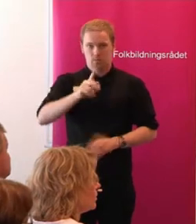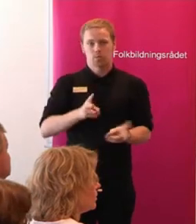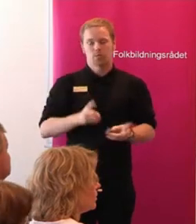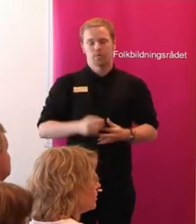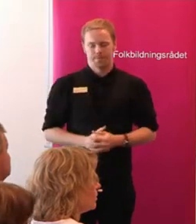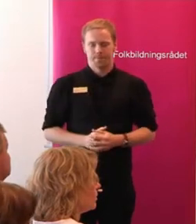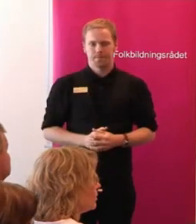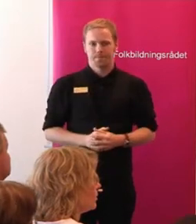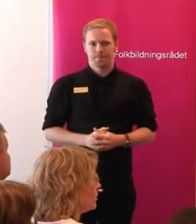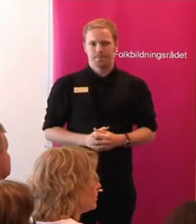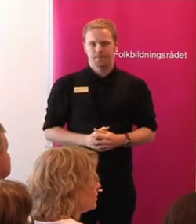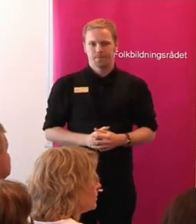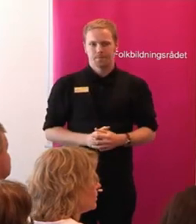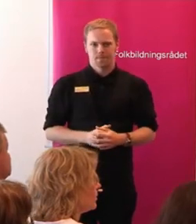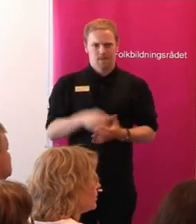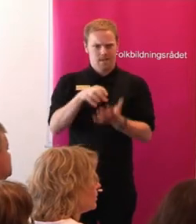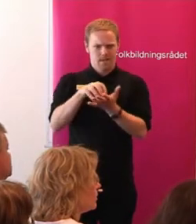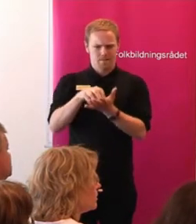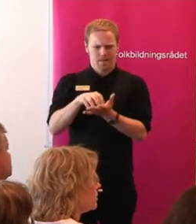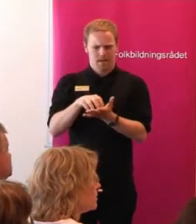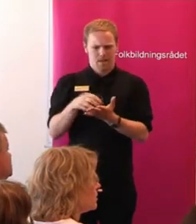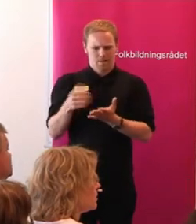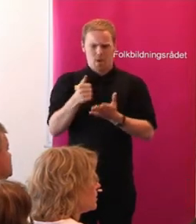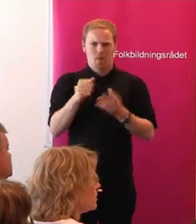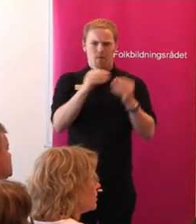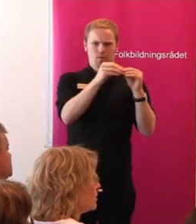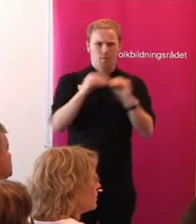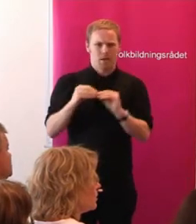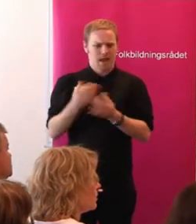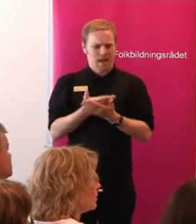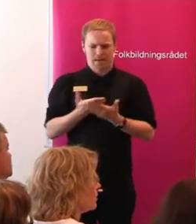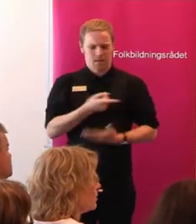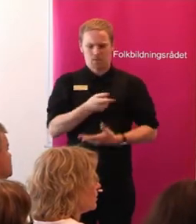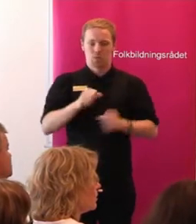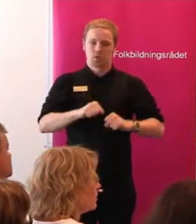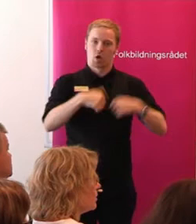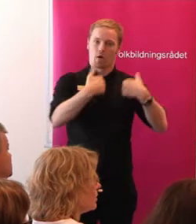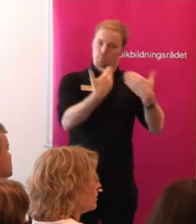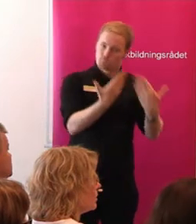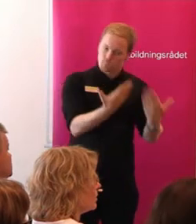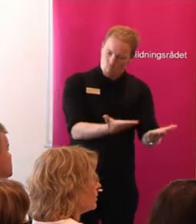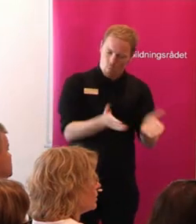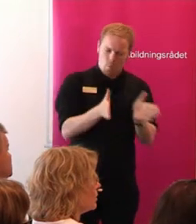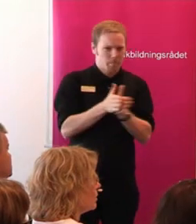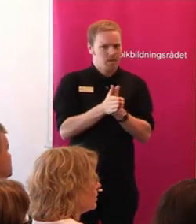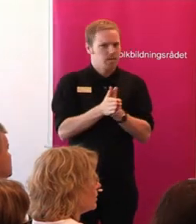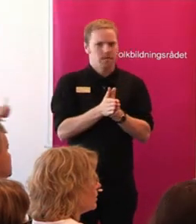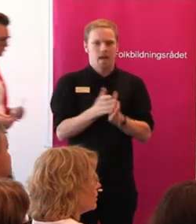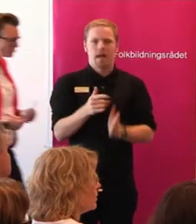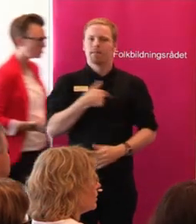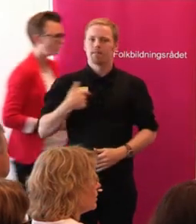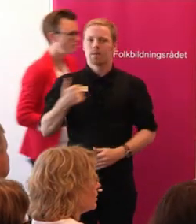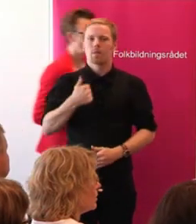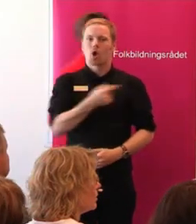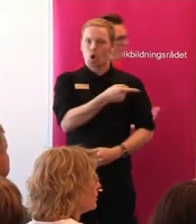Samhället börjar formulera sig i att det är inte att de ska få vara med, utan vi andra kanske behöver dem.